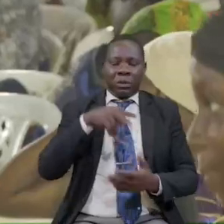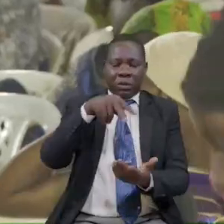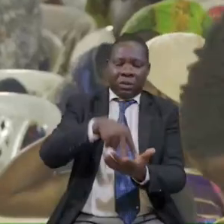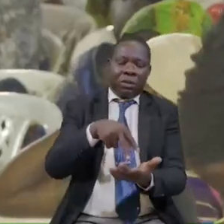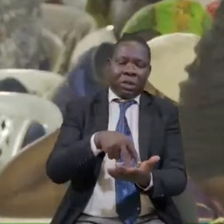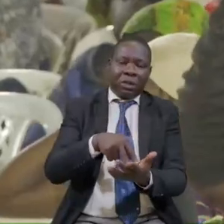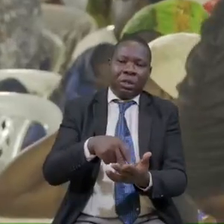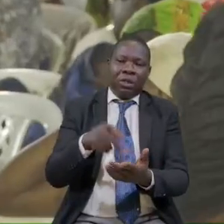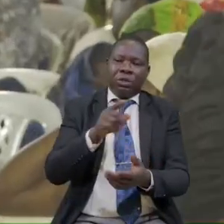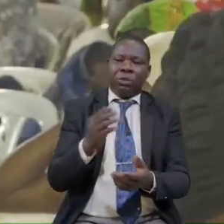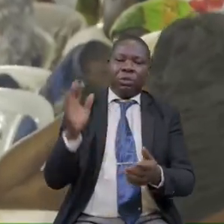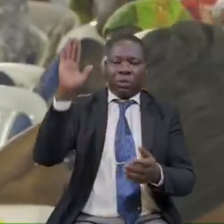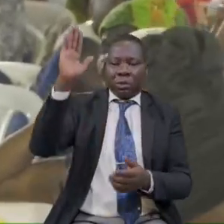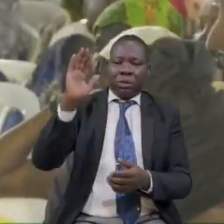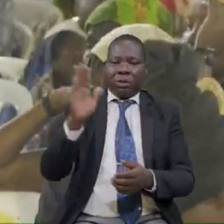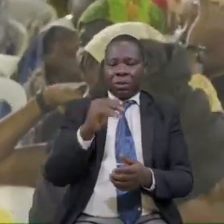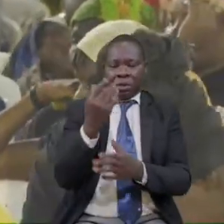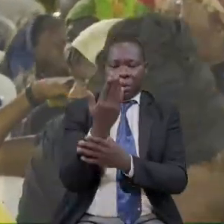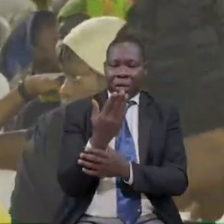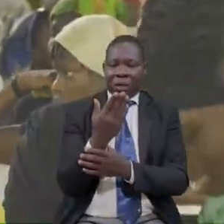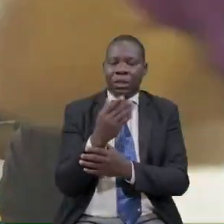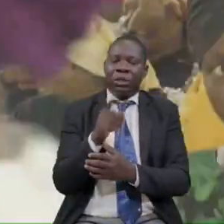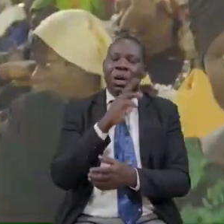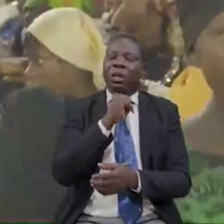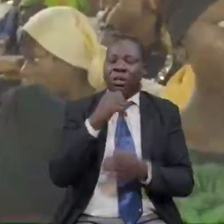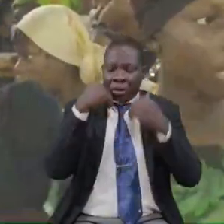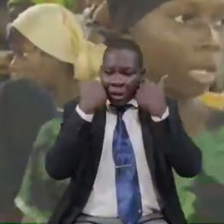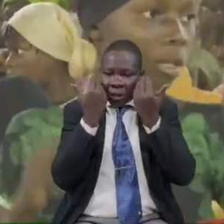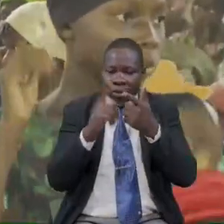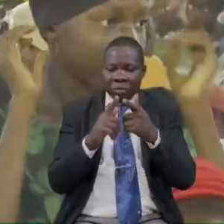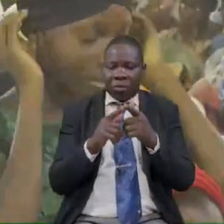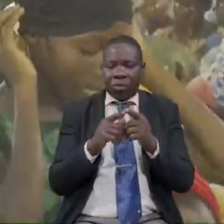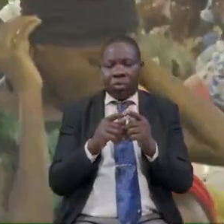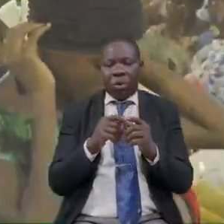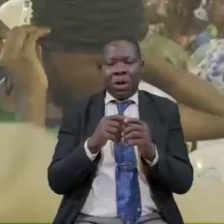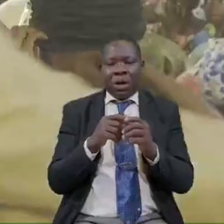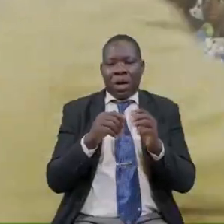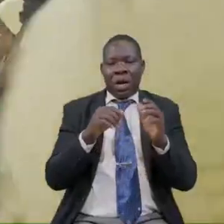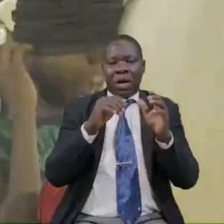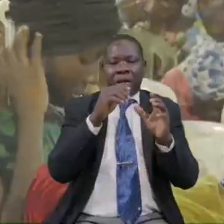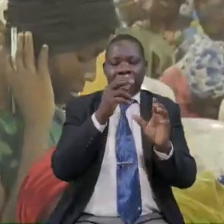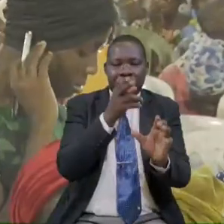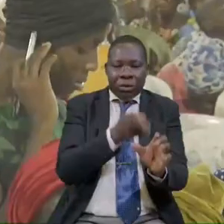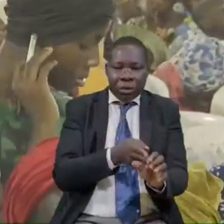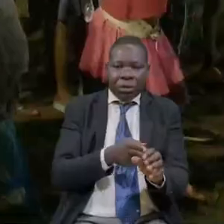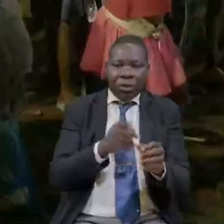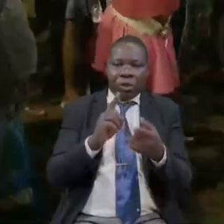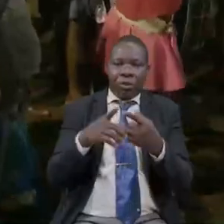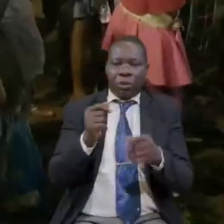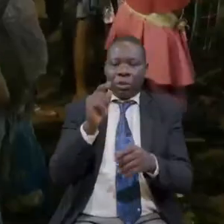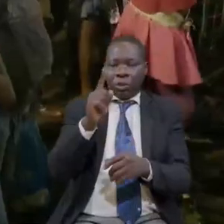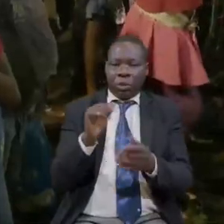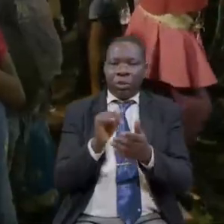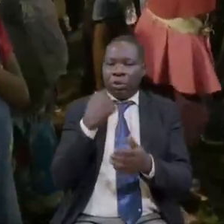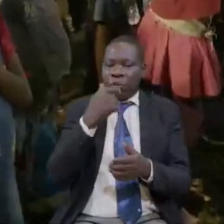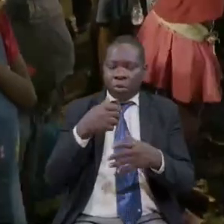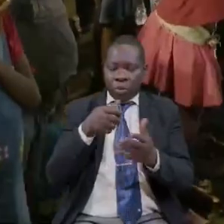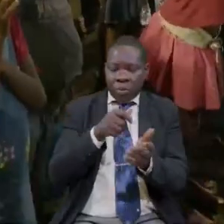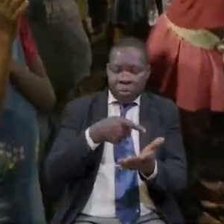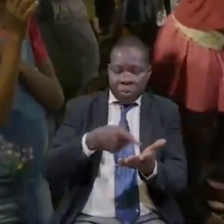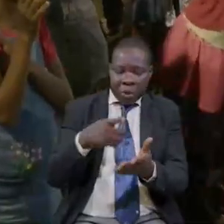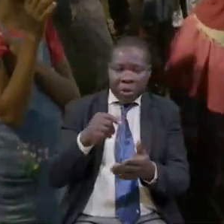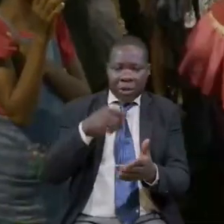n'avez pas honte de vous identifier à celui-là qui a payé le prix pour votre péché. Pour vos